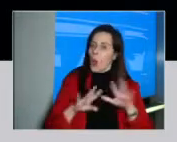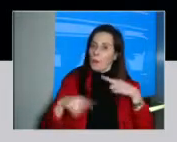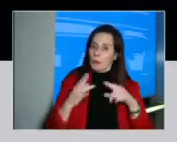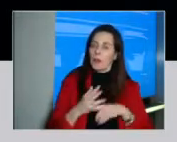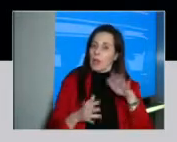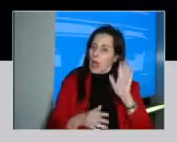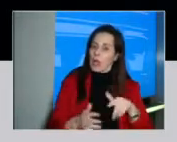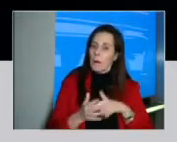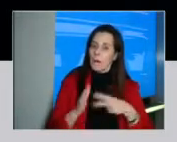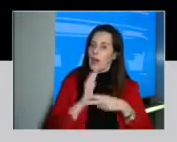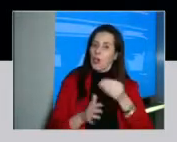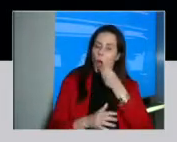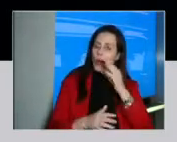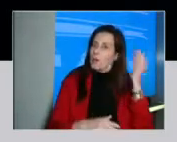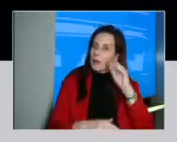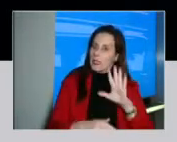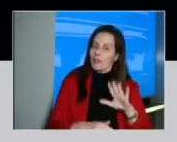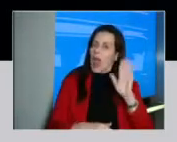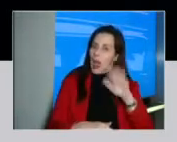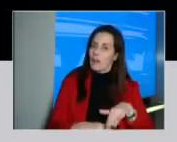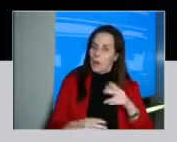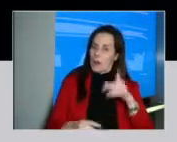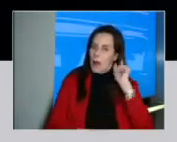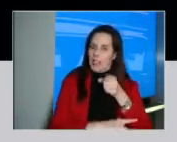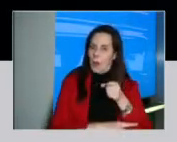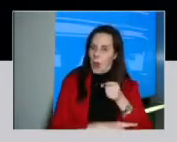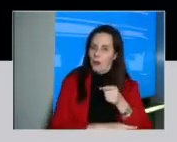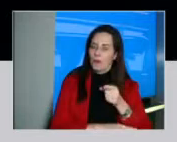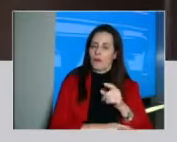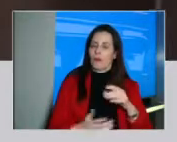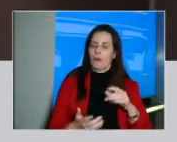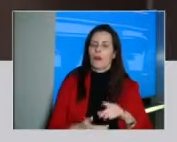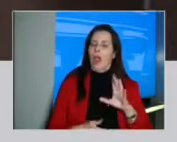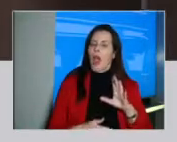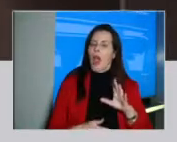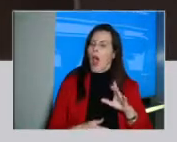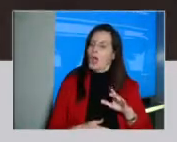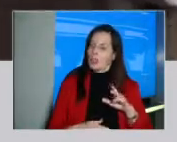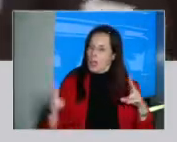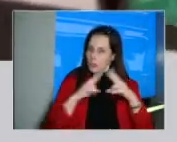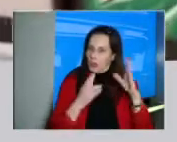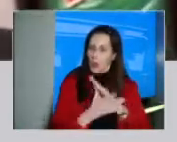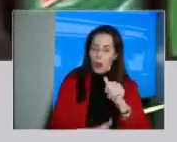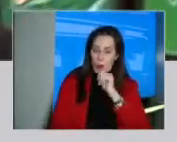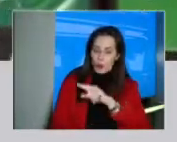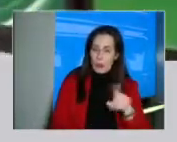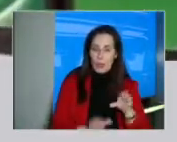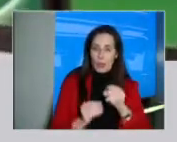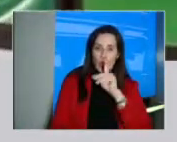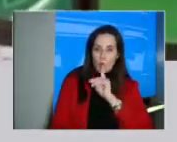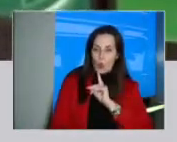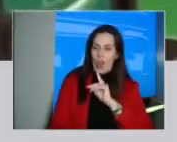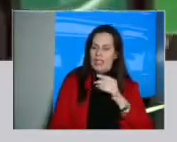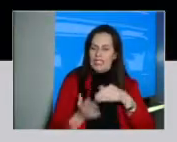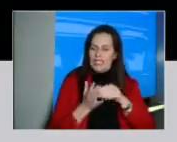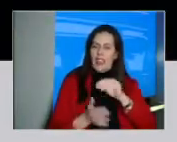במסעדות, אלא גם בחדרי אוכל בבתי ספר ואפילו בבתי מלון ואתרי נופש. הממשל הצרפתי קבע כי משקאות המכילים סוכרים, צבעי